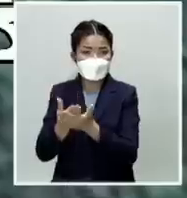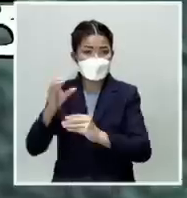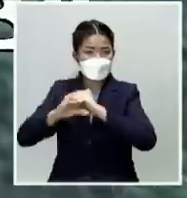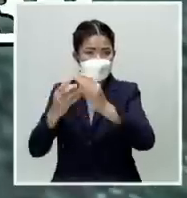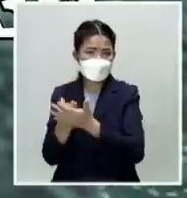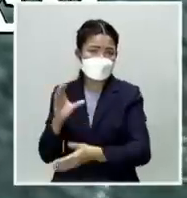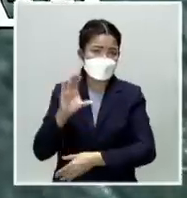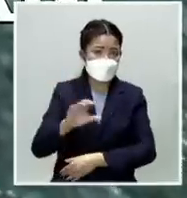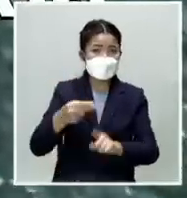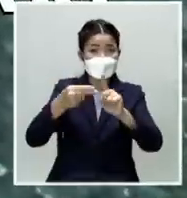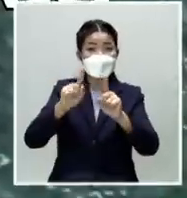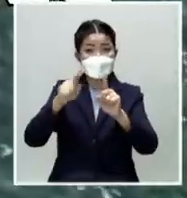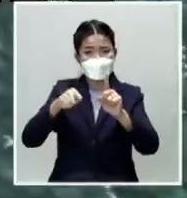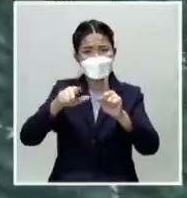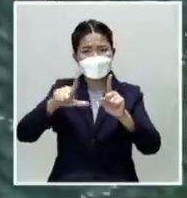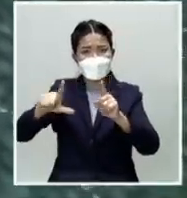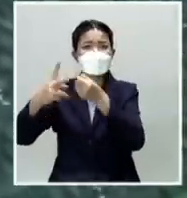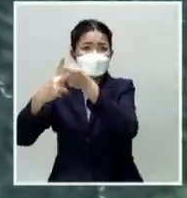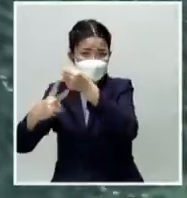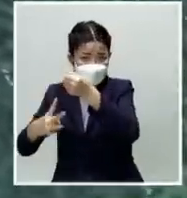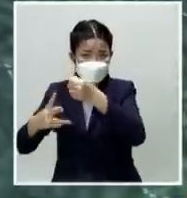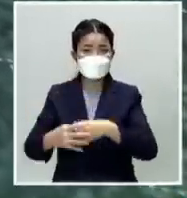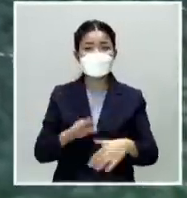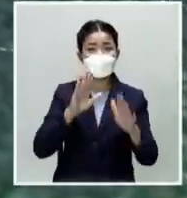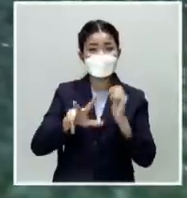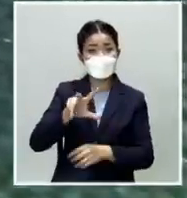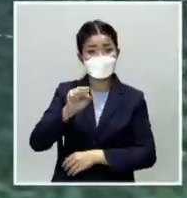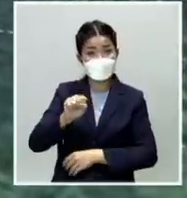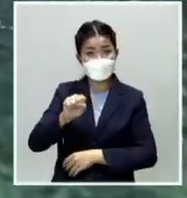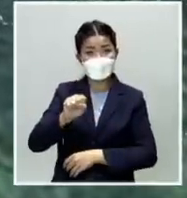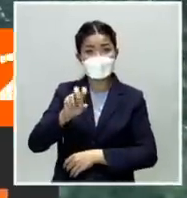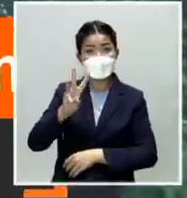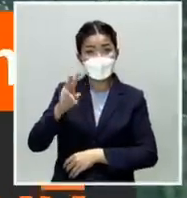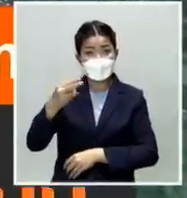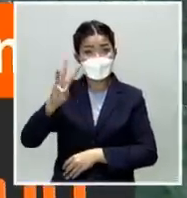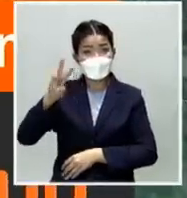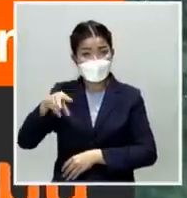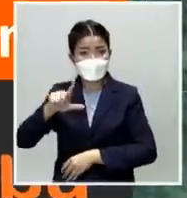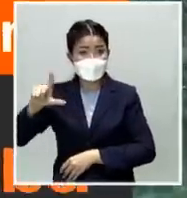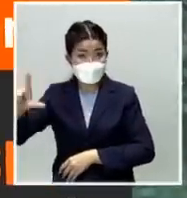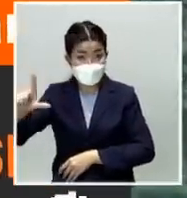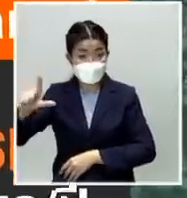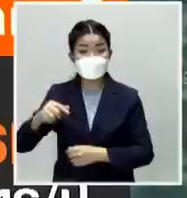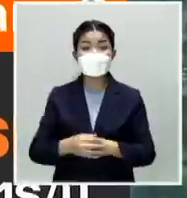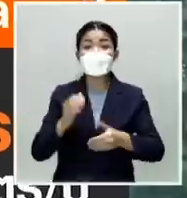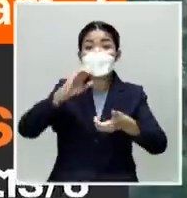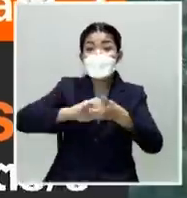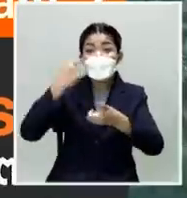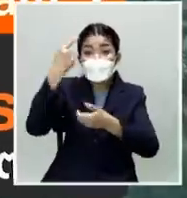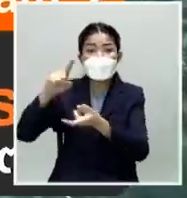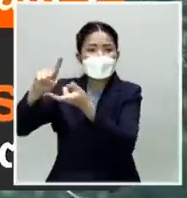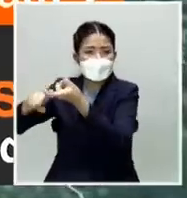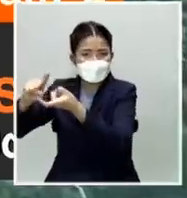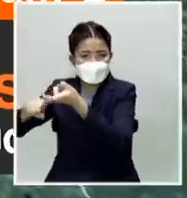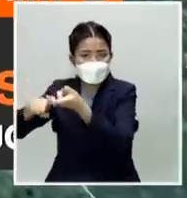11,000 ล้านดอลลาร์สหรัฐหรือประมาณ 366,000 ล้านบาทค่ะเป็นโครงการที่ร่วมทุนระหว่างก๊าซพรอมของรัสเซียและบ